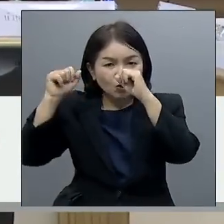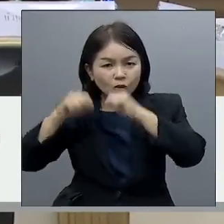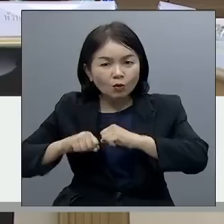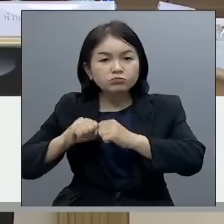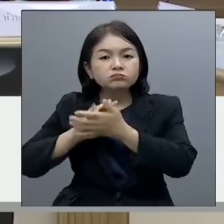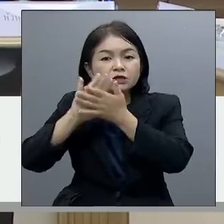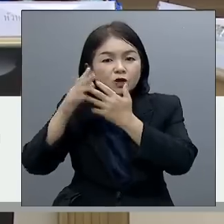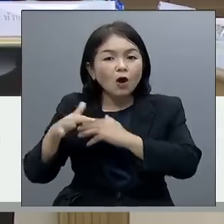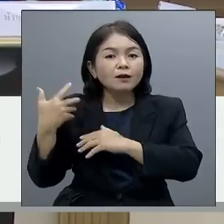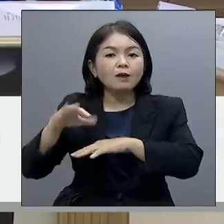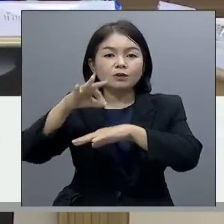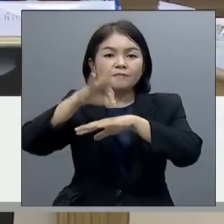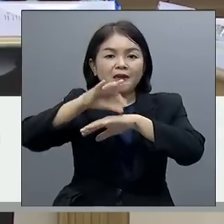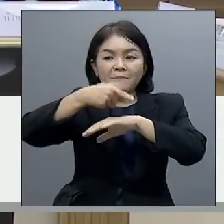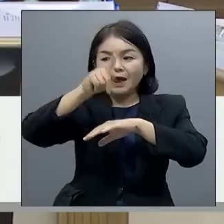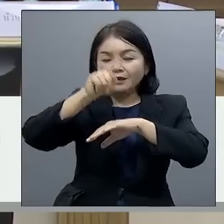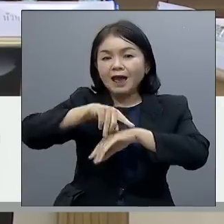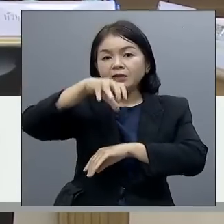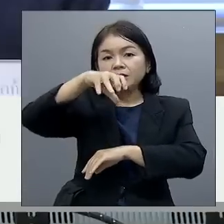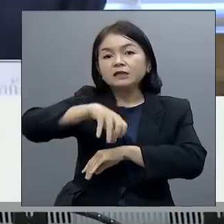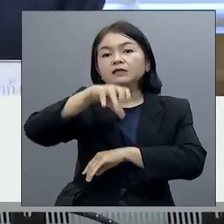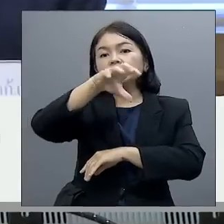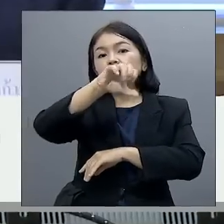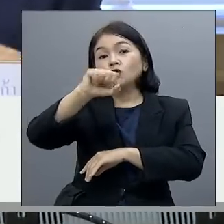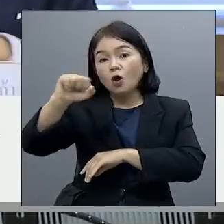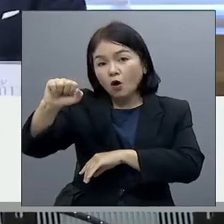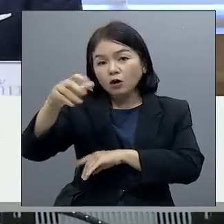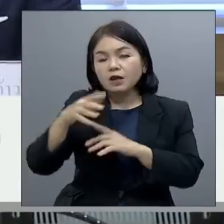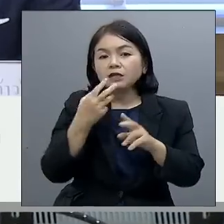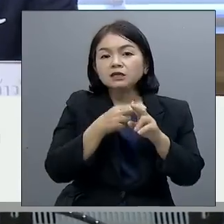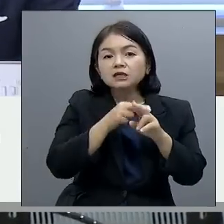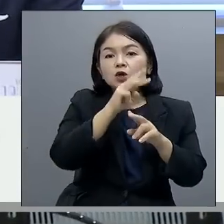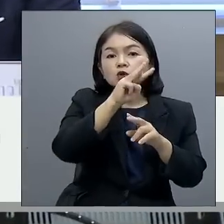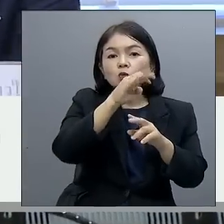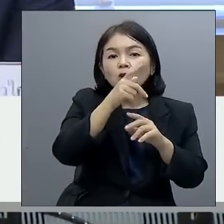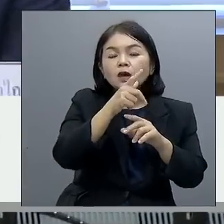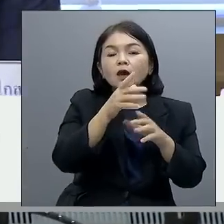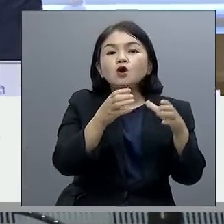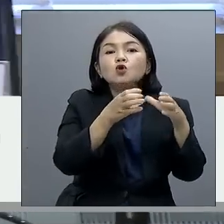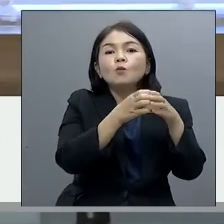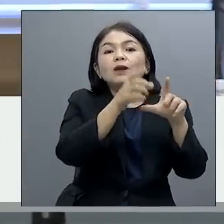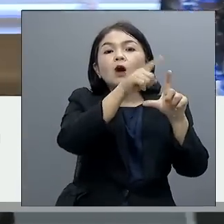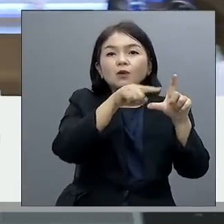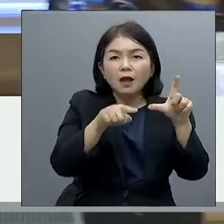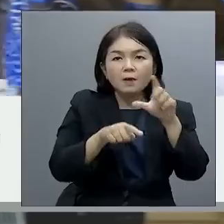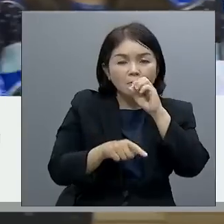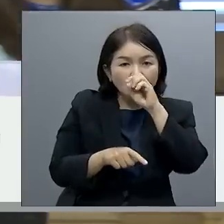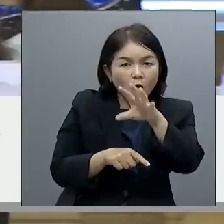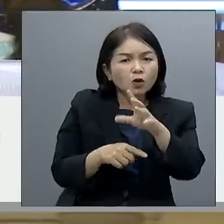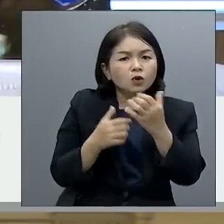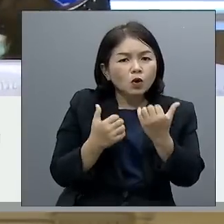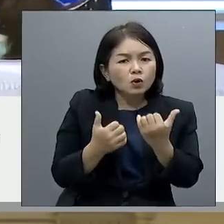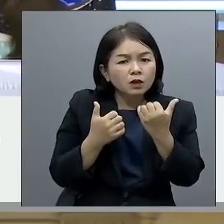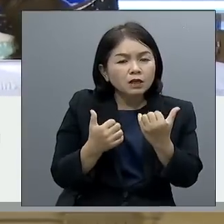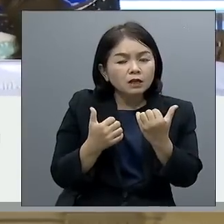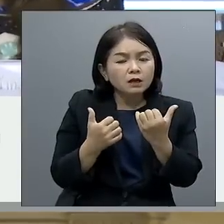ถึงตำแหน่งประธานสภาผู้แทนราษฎรแต่ว่านายวิโรจน์ลัคนาอดิศรแกนนำก้าวไกลก็เชื่อว่าเรื่องนี้มันคงไม่